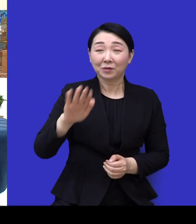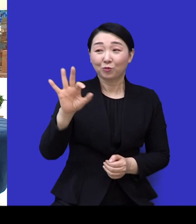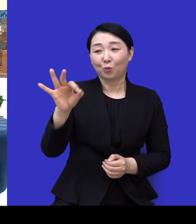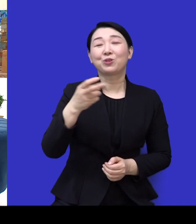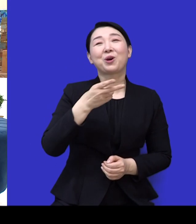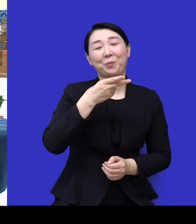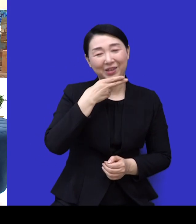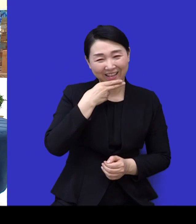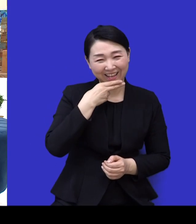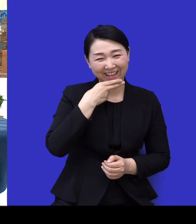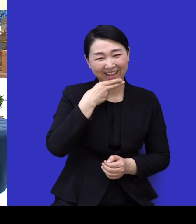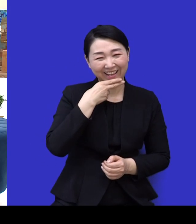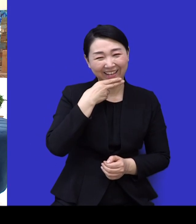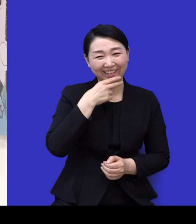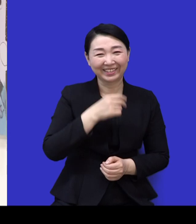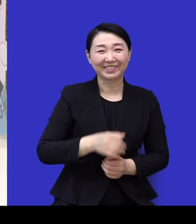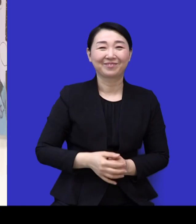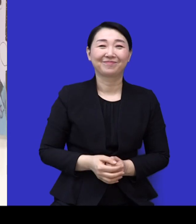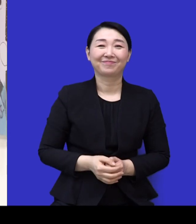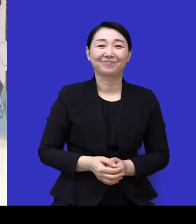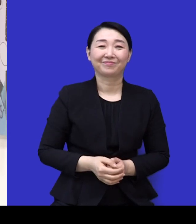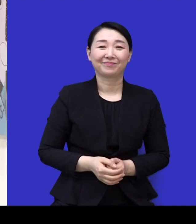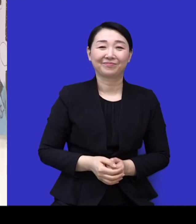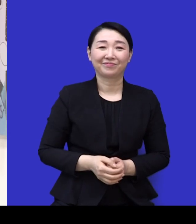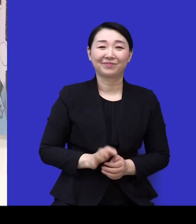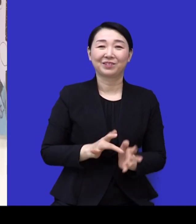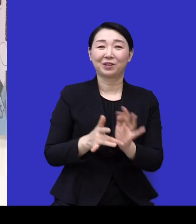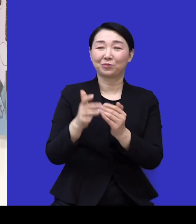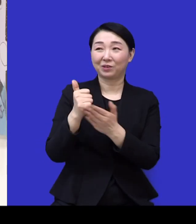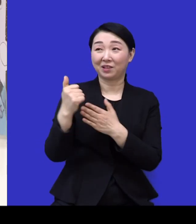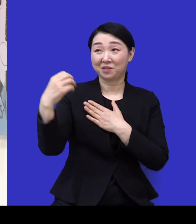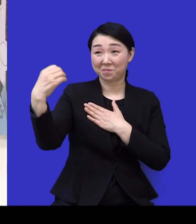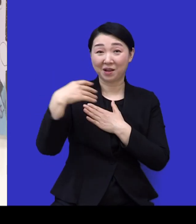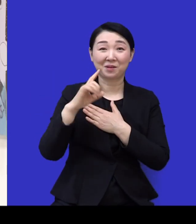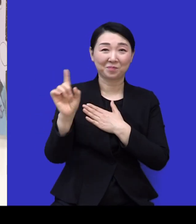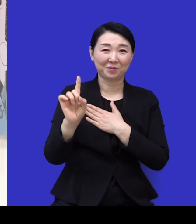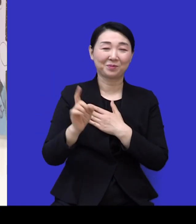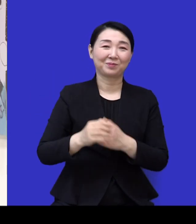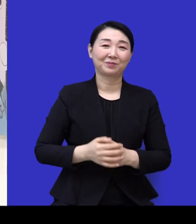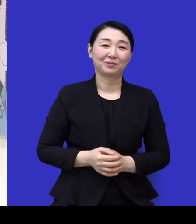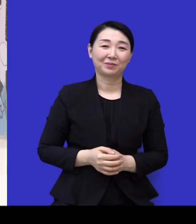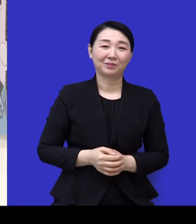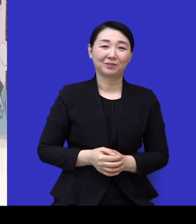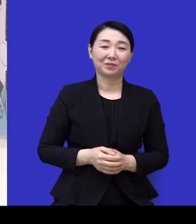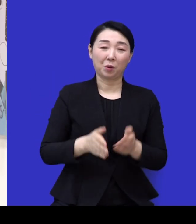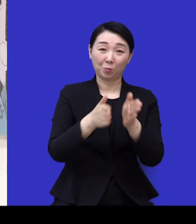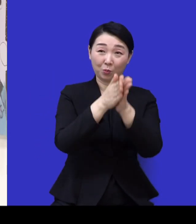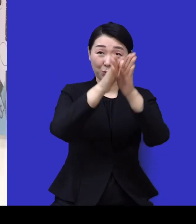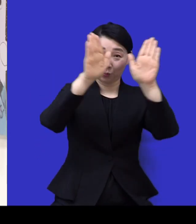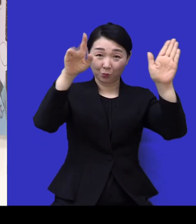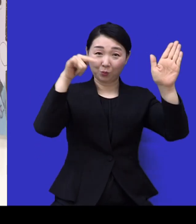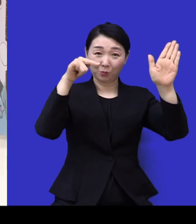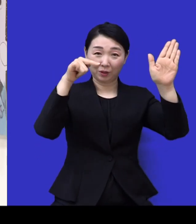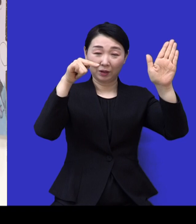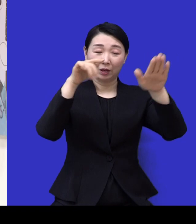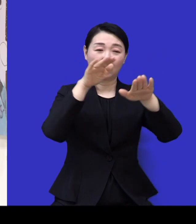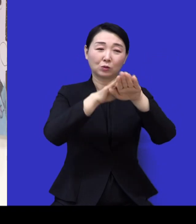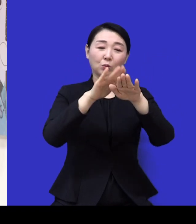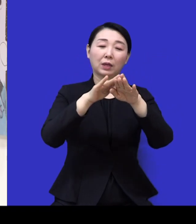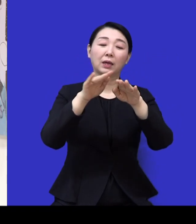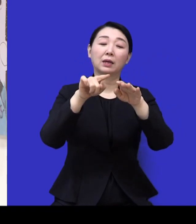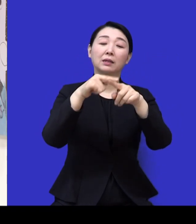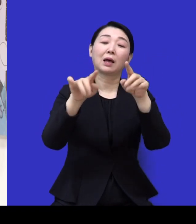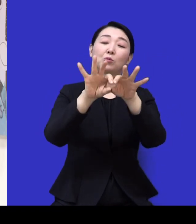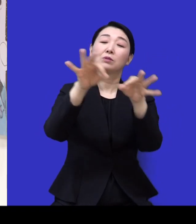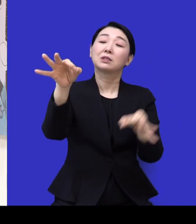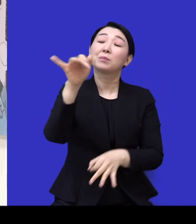없잖아. 라는 생각을 하는데 네. 예수님께서 그냥 저한테 그런 말씀을 하신 것 같았어요. 모세가 그 손에 지팡이가 있을 때